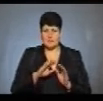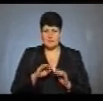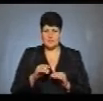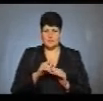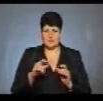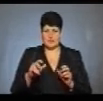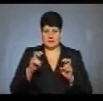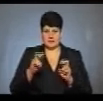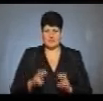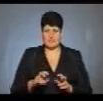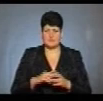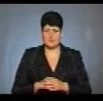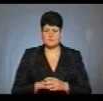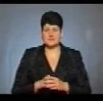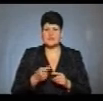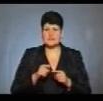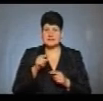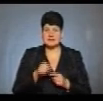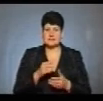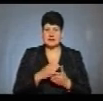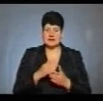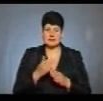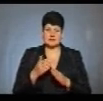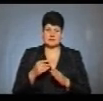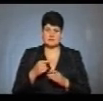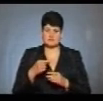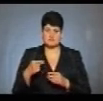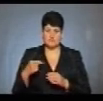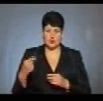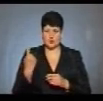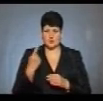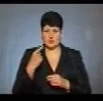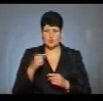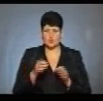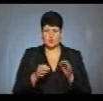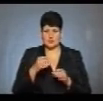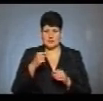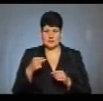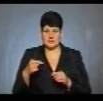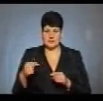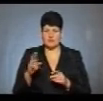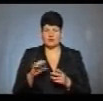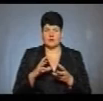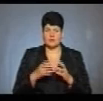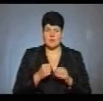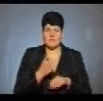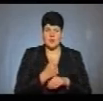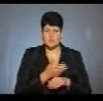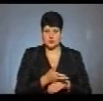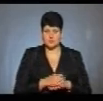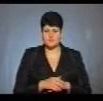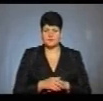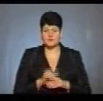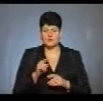та приземлення. За це йдуть збавки. Один суддя оцінює збавки, другий вираховує базу.